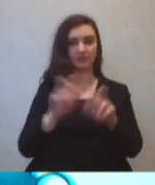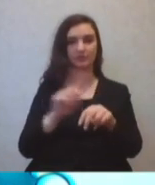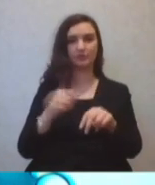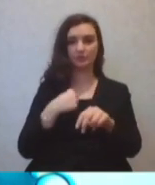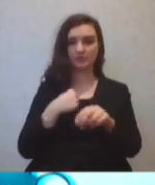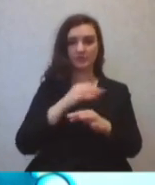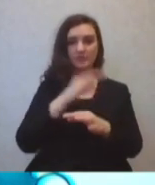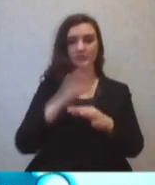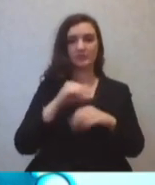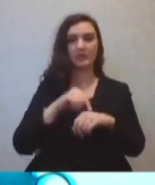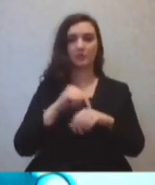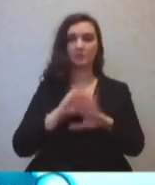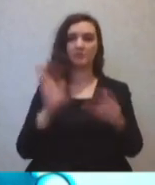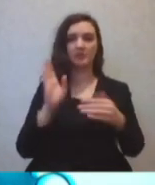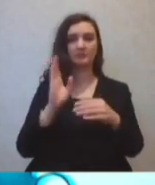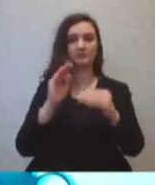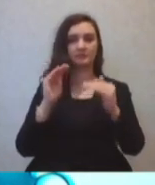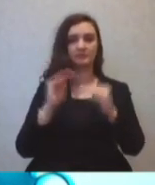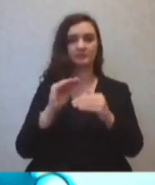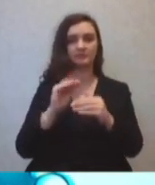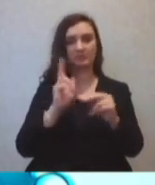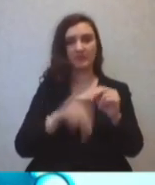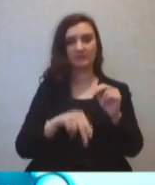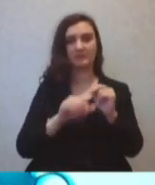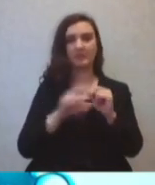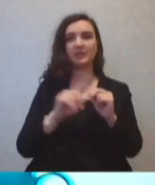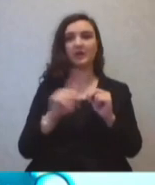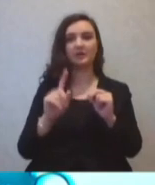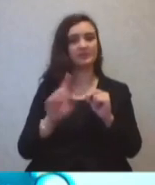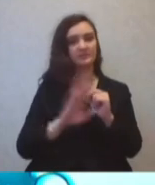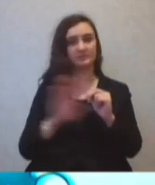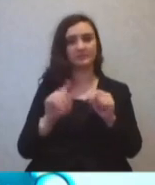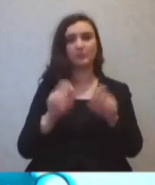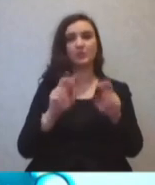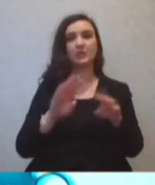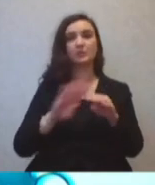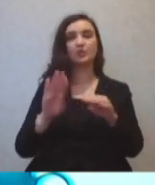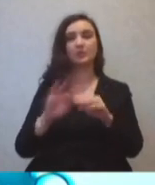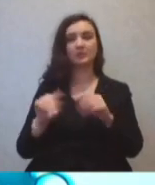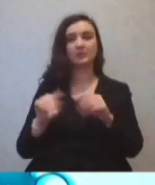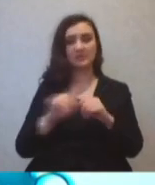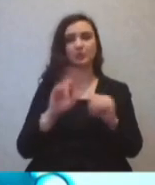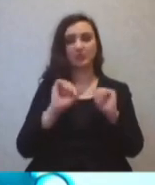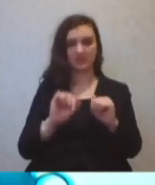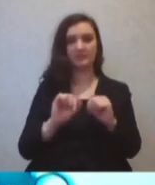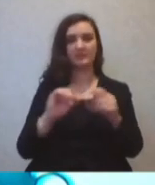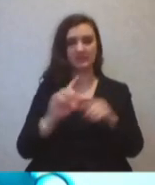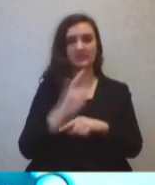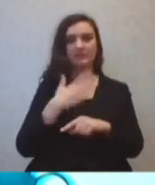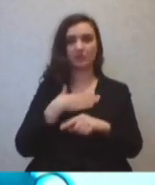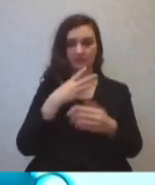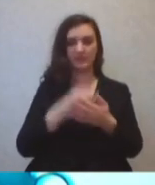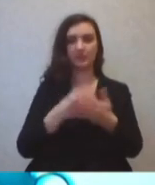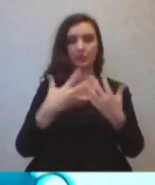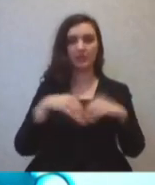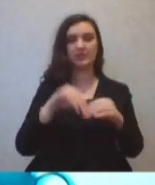ჩვენი პასუხისმგებლობა ამით დაქოითდება, ან რამე დააკლდება იმ უსაფრთხოების ზომებს, რომელიც უნდა დავიცოთ ისევ ჩვენი, ჩვენი